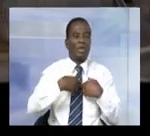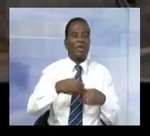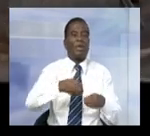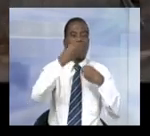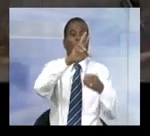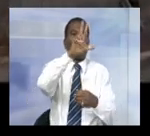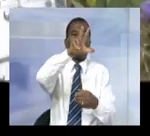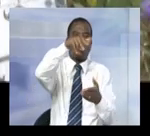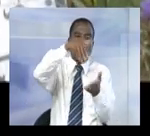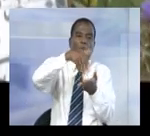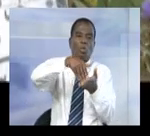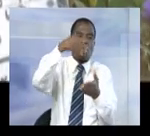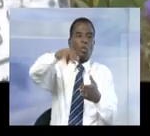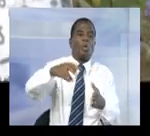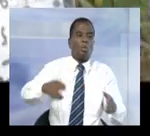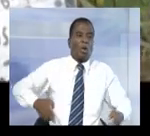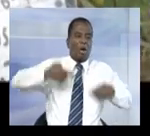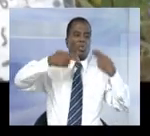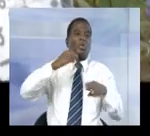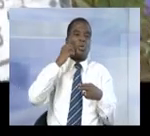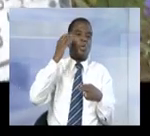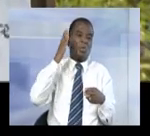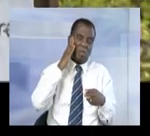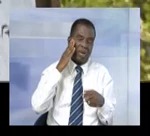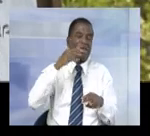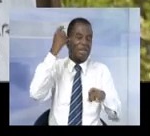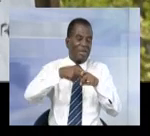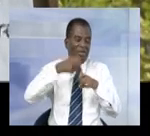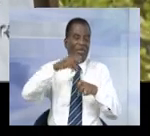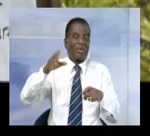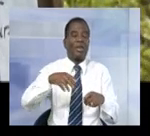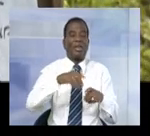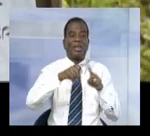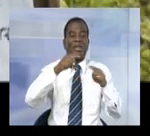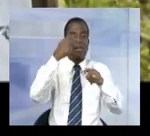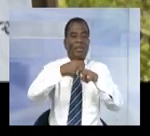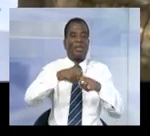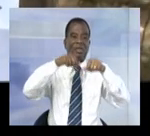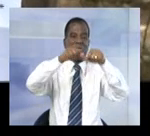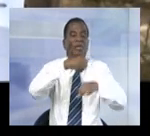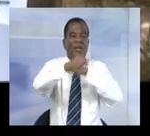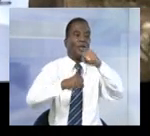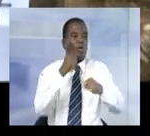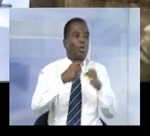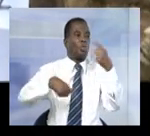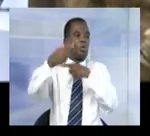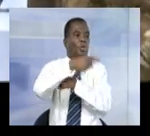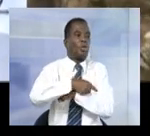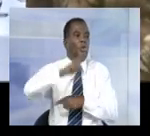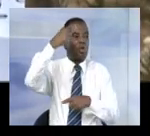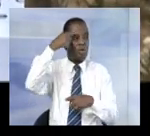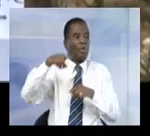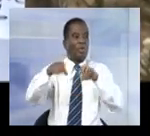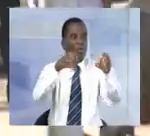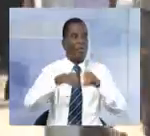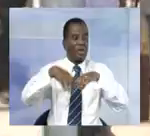débourser 3 millions de francs CFA pour habiter la maison. C'est difficile à supporter, même très difficile, et ça dure des années. Aujourd'hui, l'État